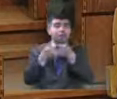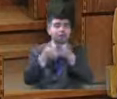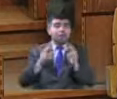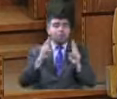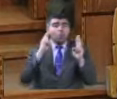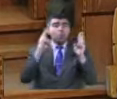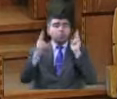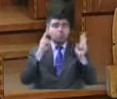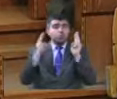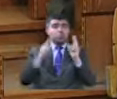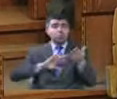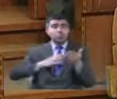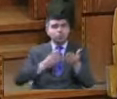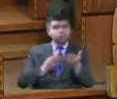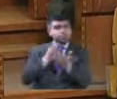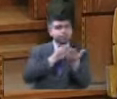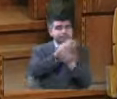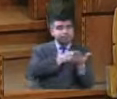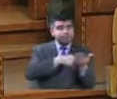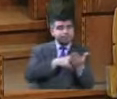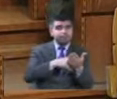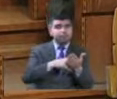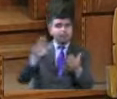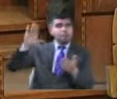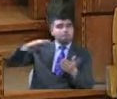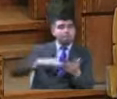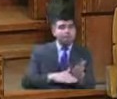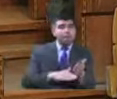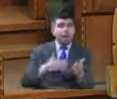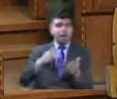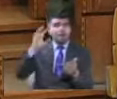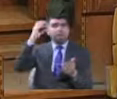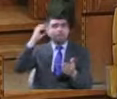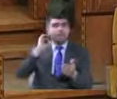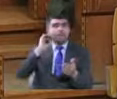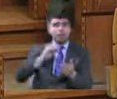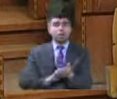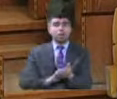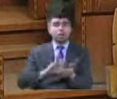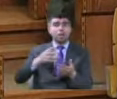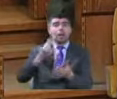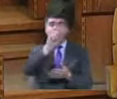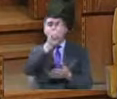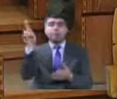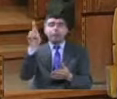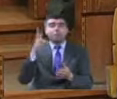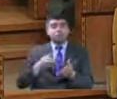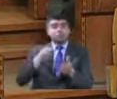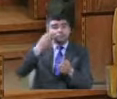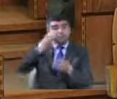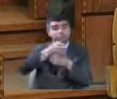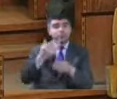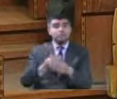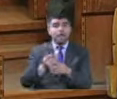طرق السيارة وخاصة محور بني ملال برشيد والمدار الحضري بالرباط وطريق